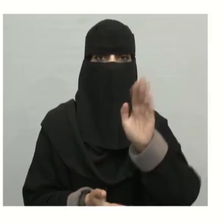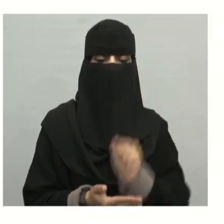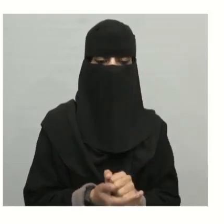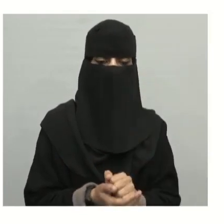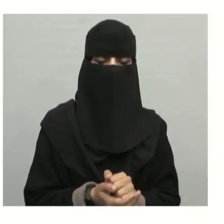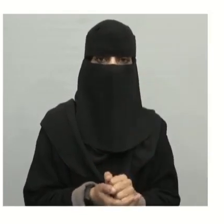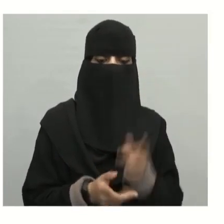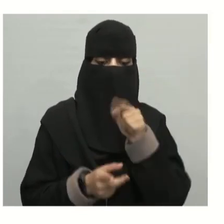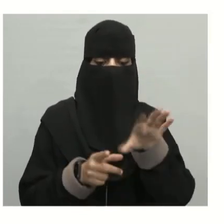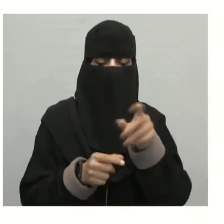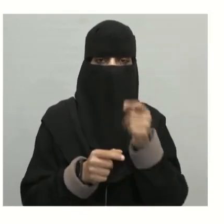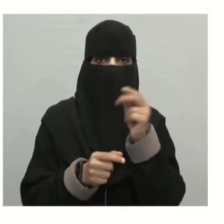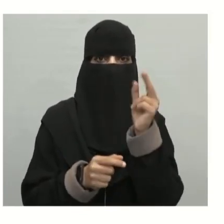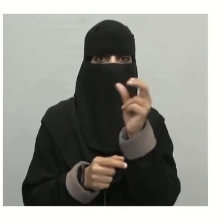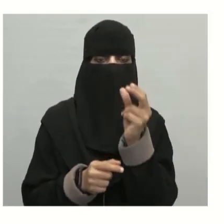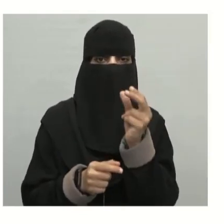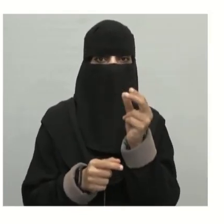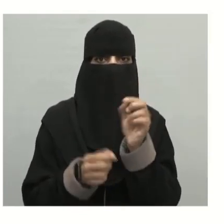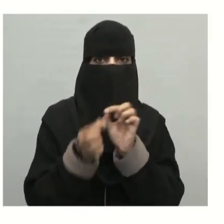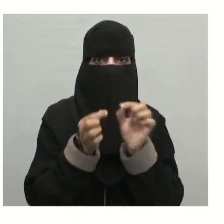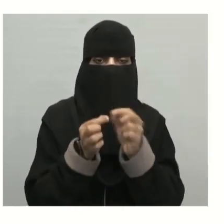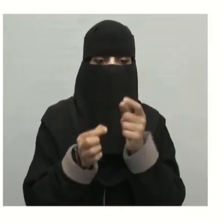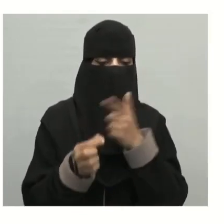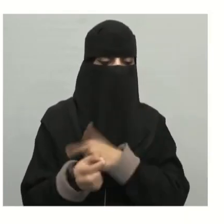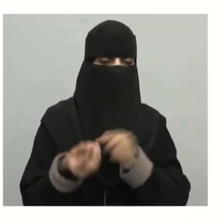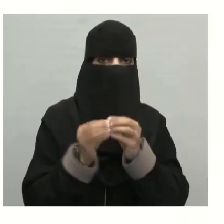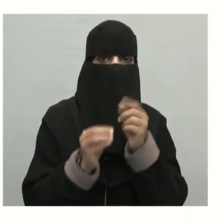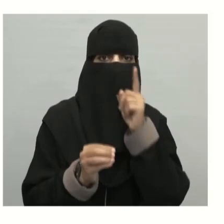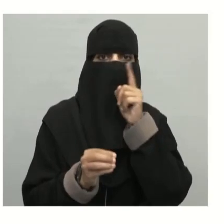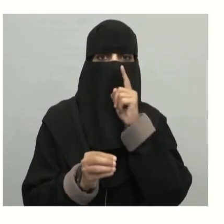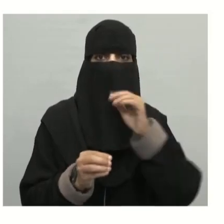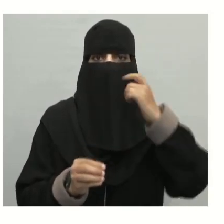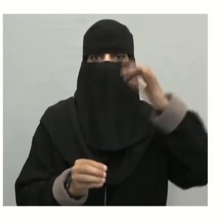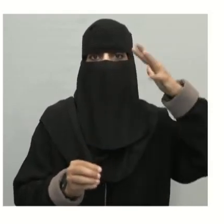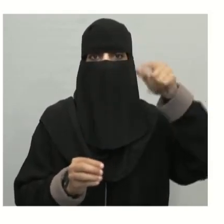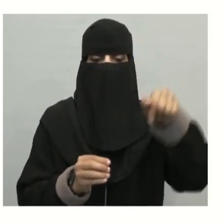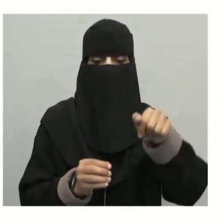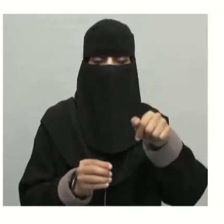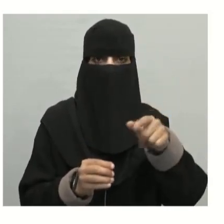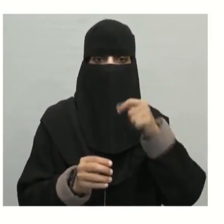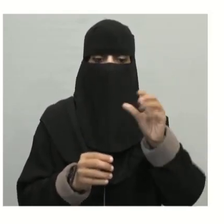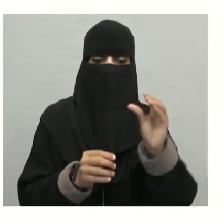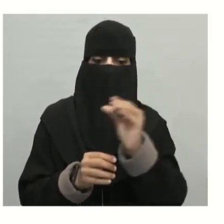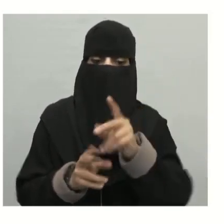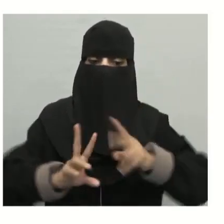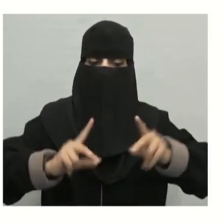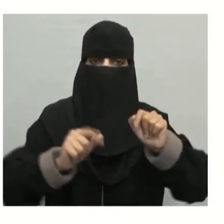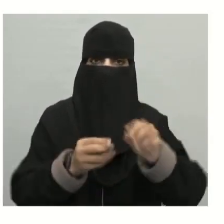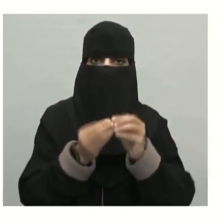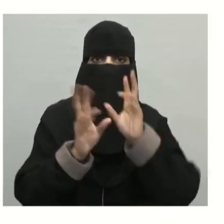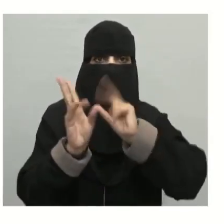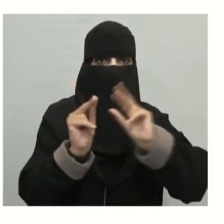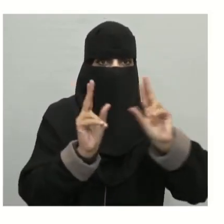كذلك تميز الكبريت باللون الاصفر اللامع هناك معادن مختلفه لها اللون